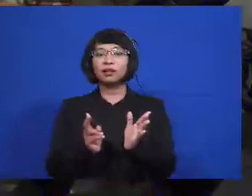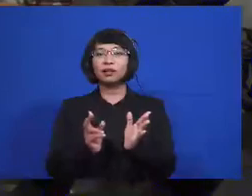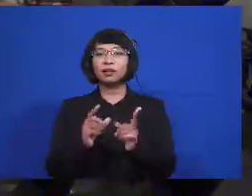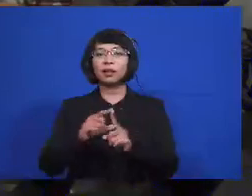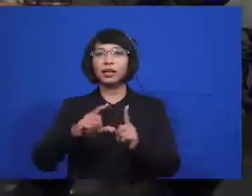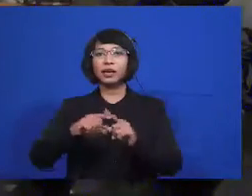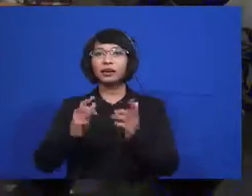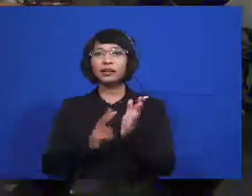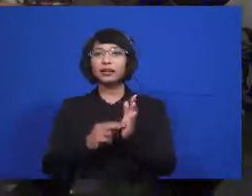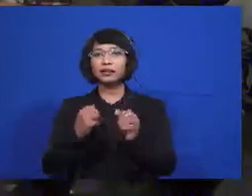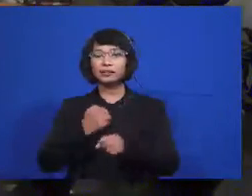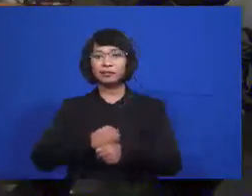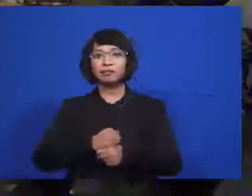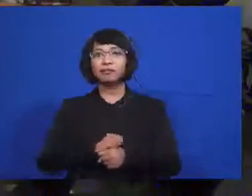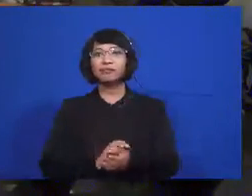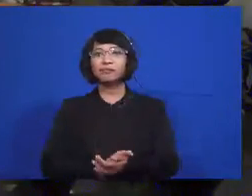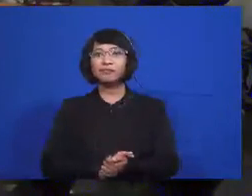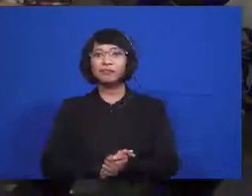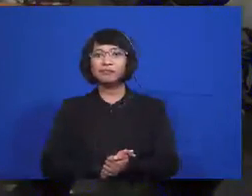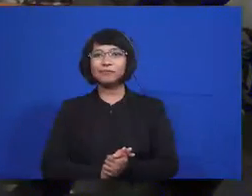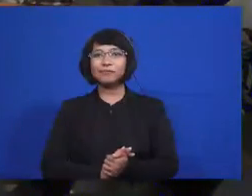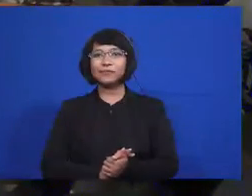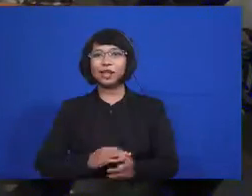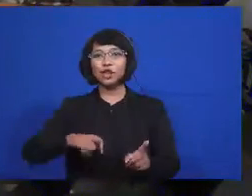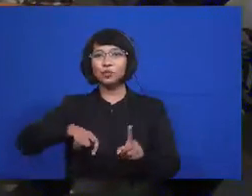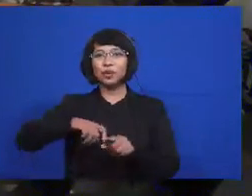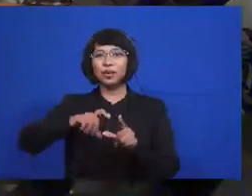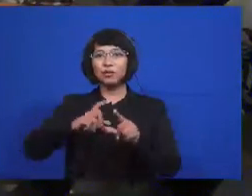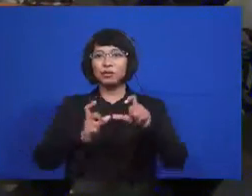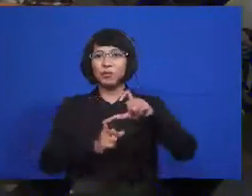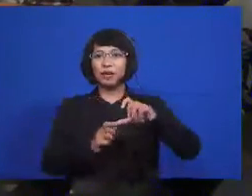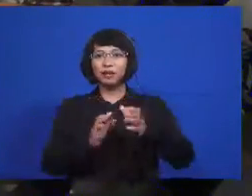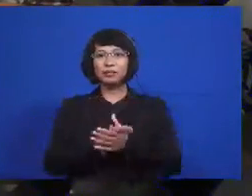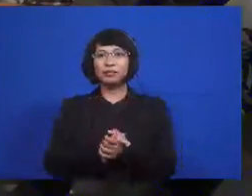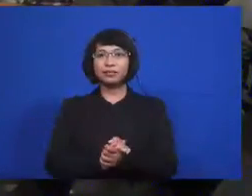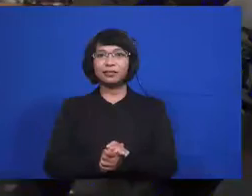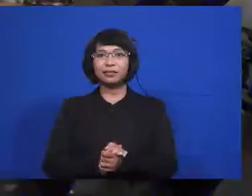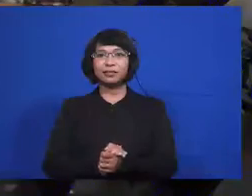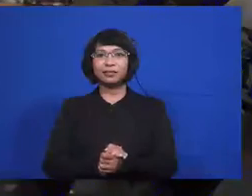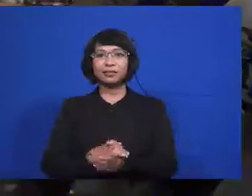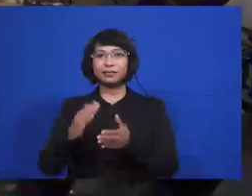Alexius Dwi Arianto dari Kuskupan Agung Semarang.